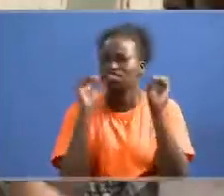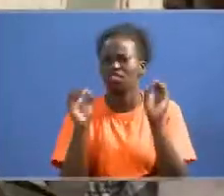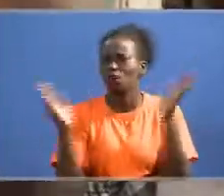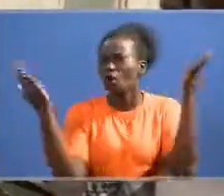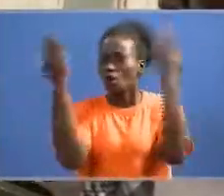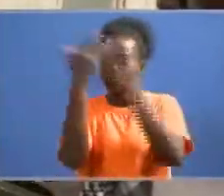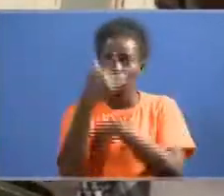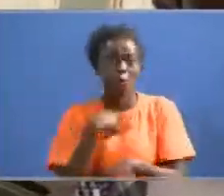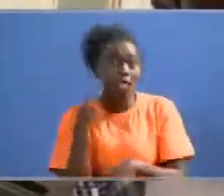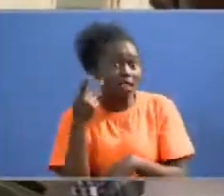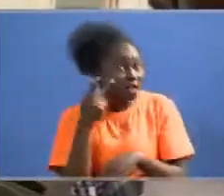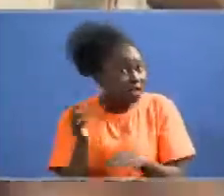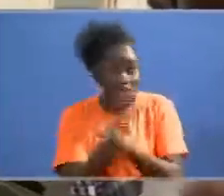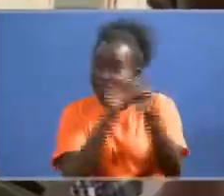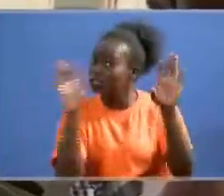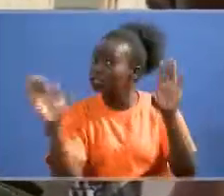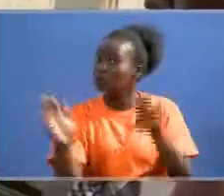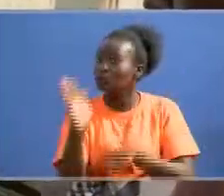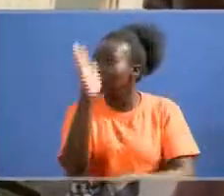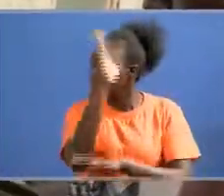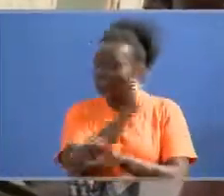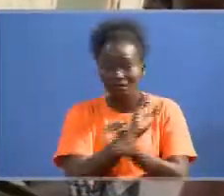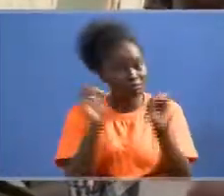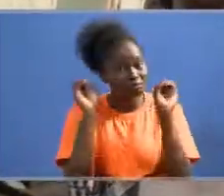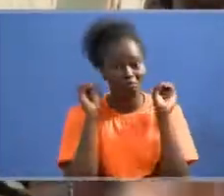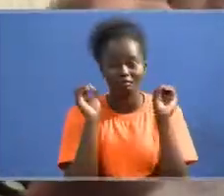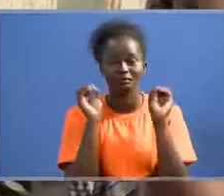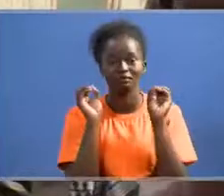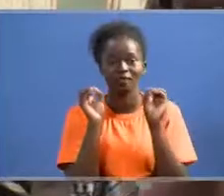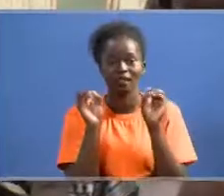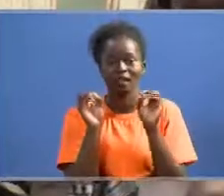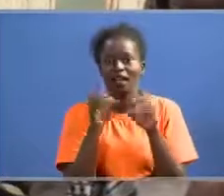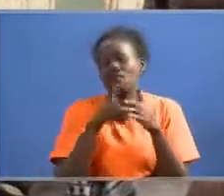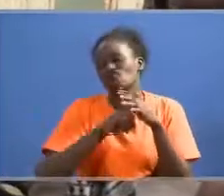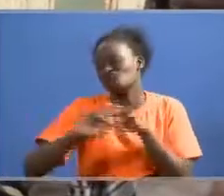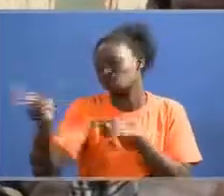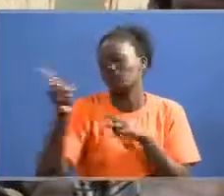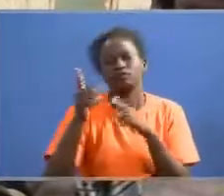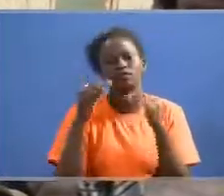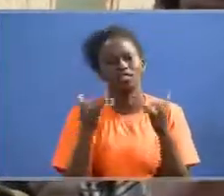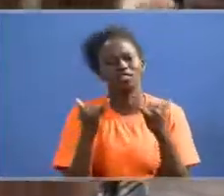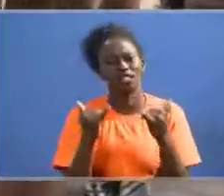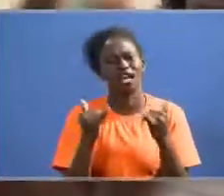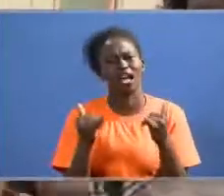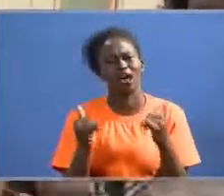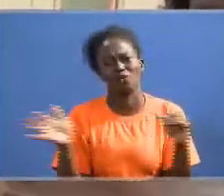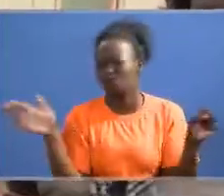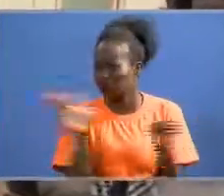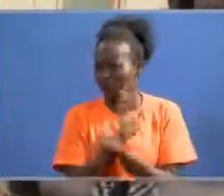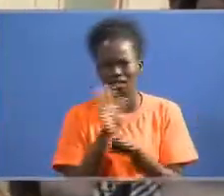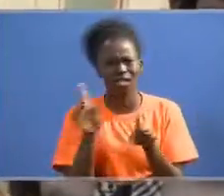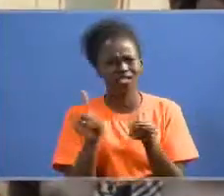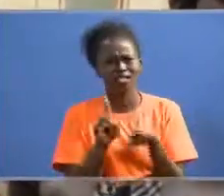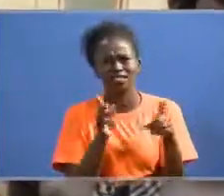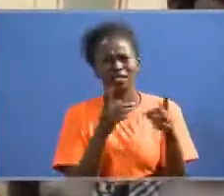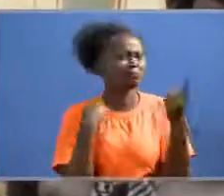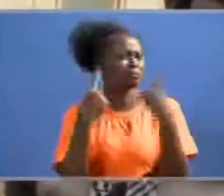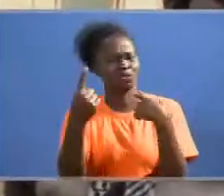Usiku simuoni, mchana simuoni. Amepotelea hapa kabisa. Hata wakati wa kuongea hatuna.